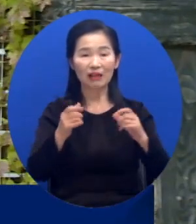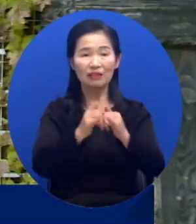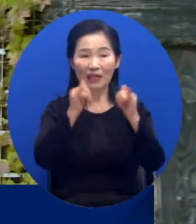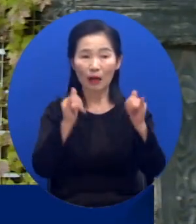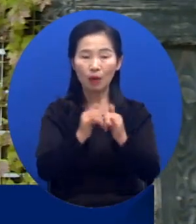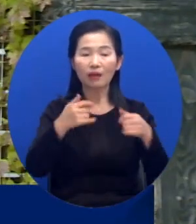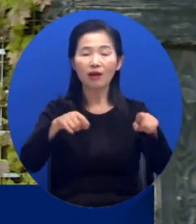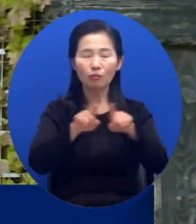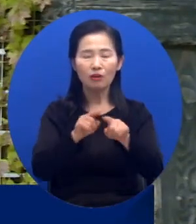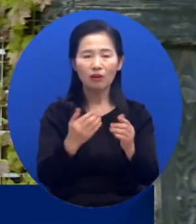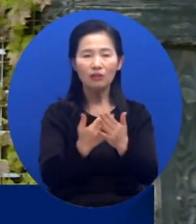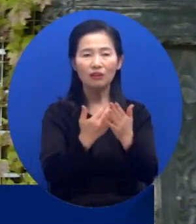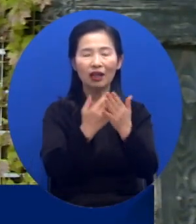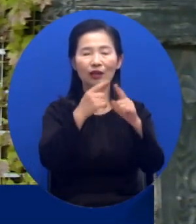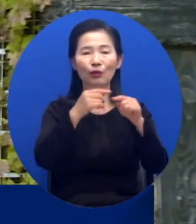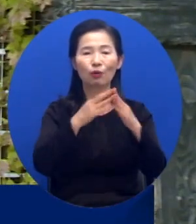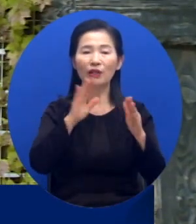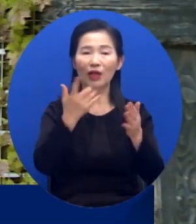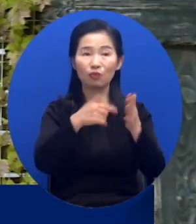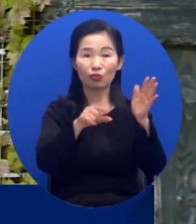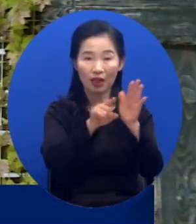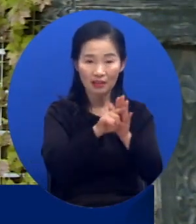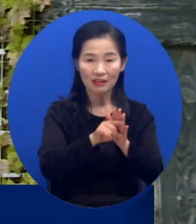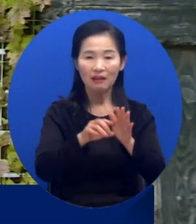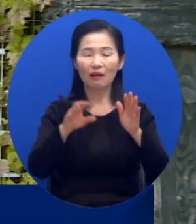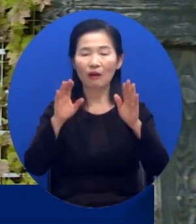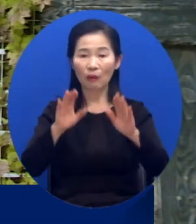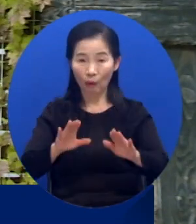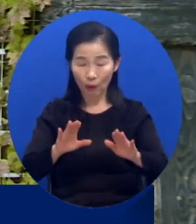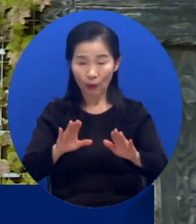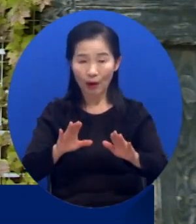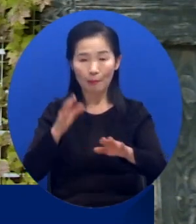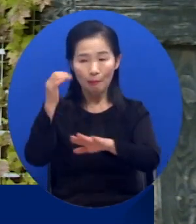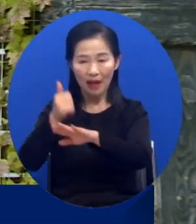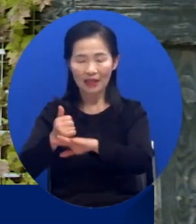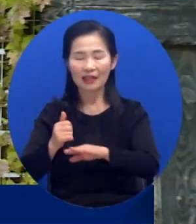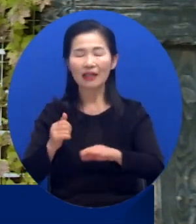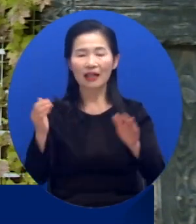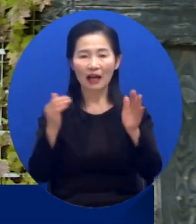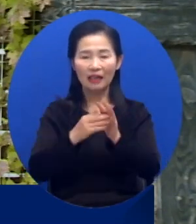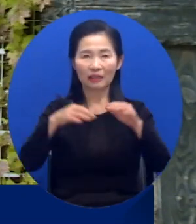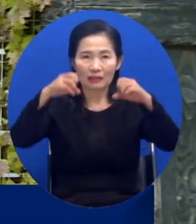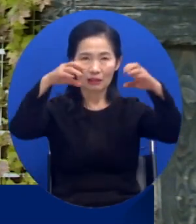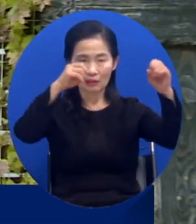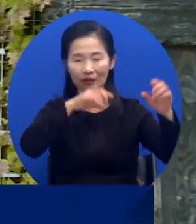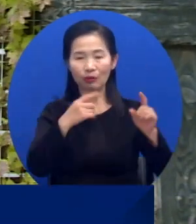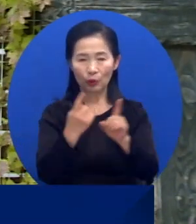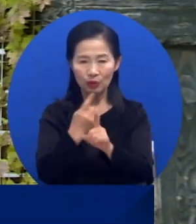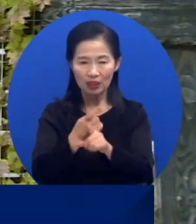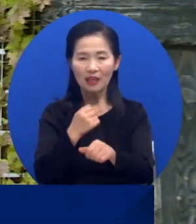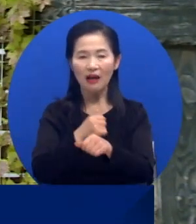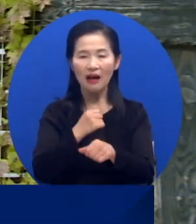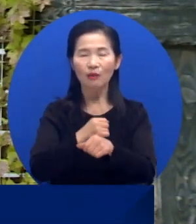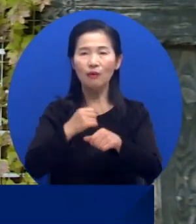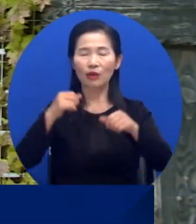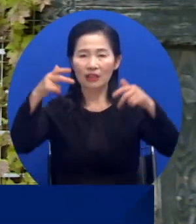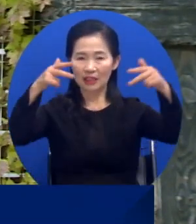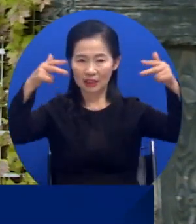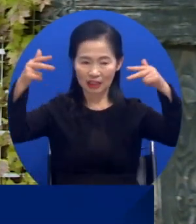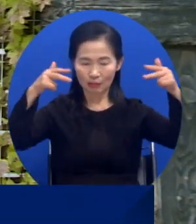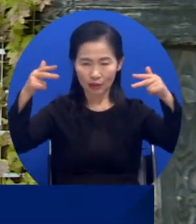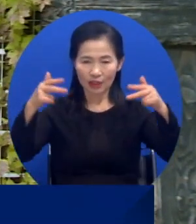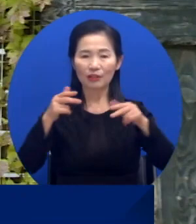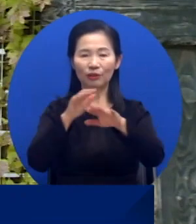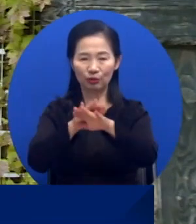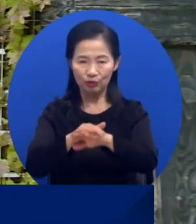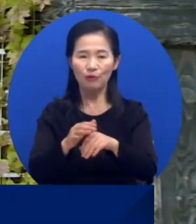다하는 교회가 되기 위해서 금년 말까지 led 교체 와 ct 위를 추가를 하여 시민들이 보다 안전하고 편하게 주차할